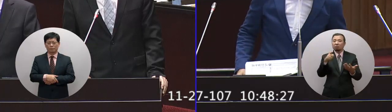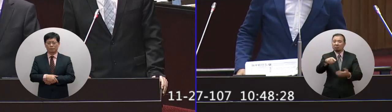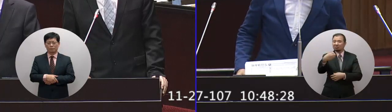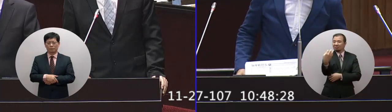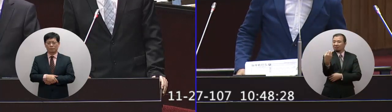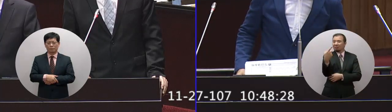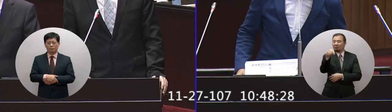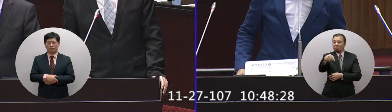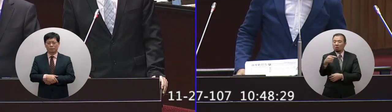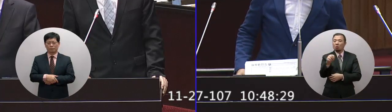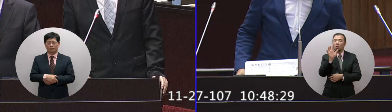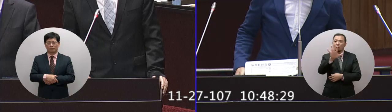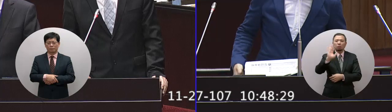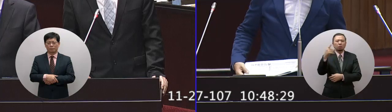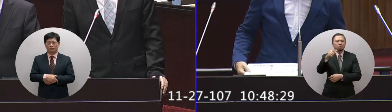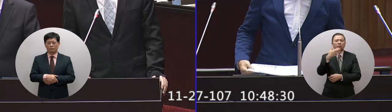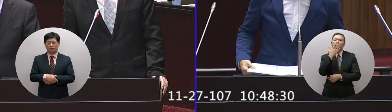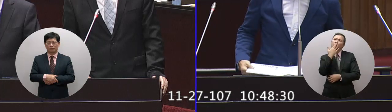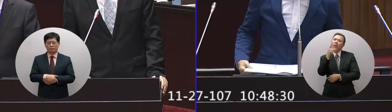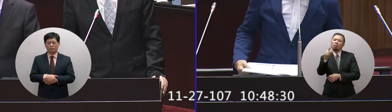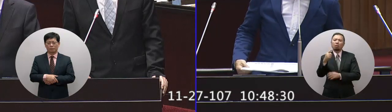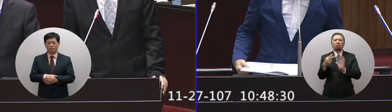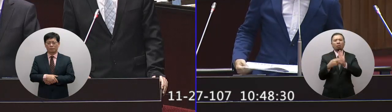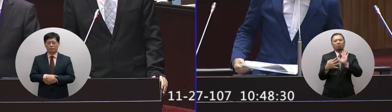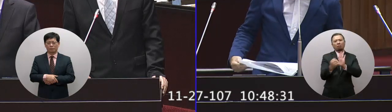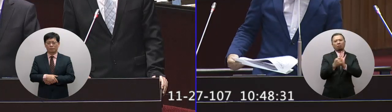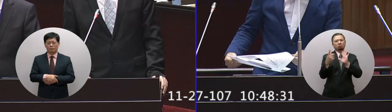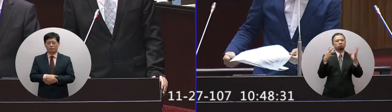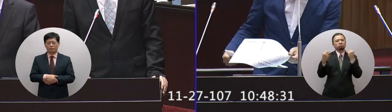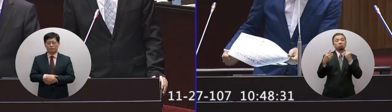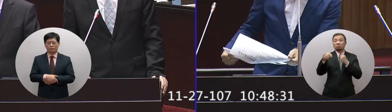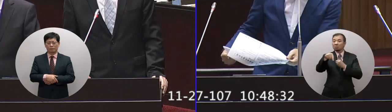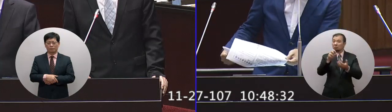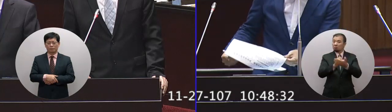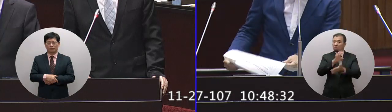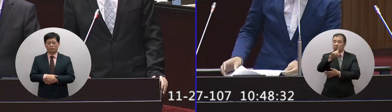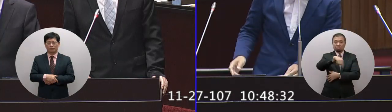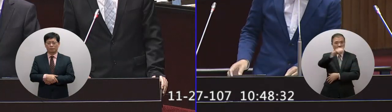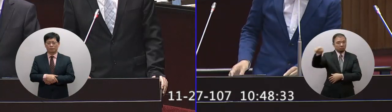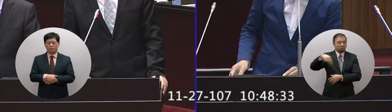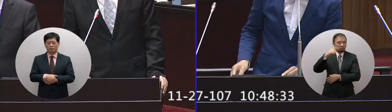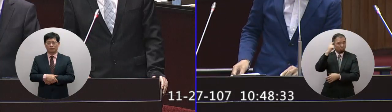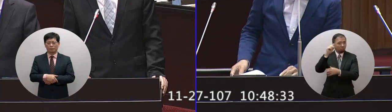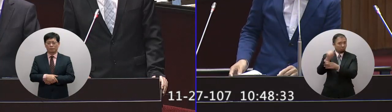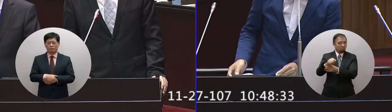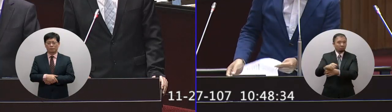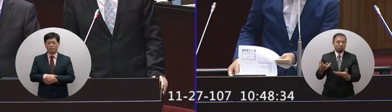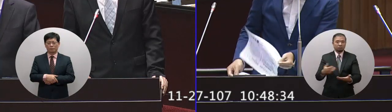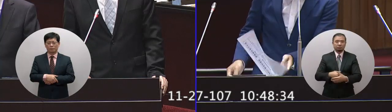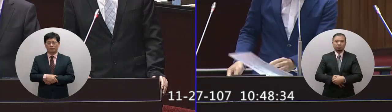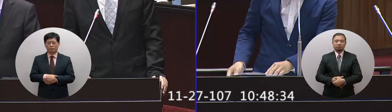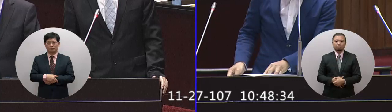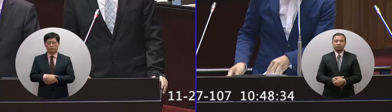么颜色的、啊。我就说这样的报告大家可以接受吗？好，下一